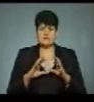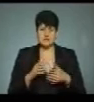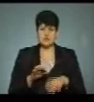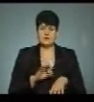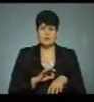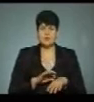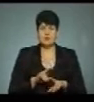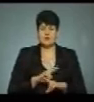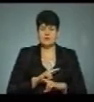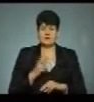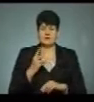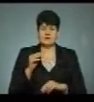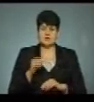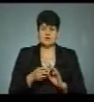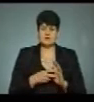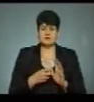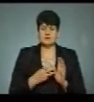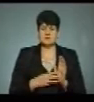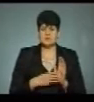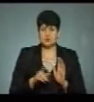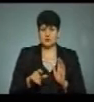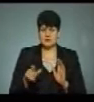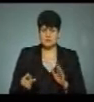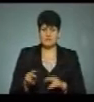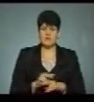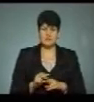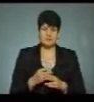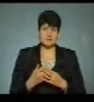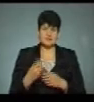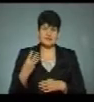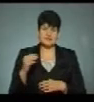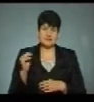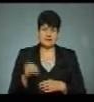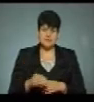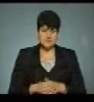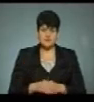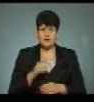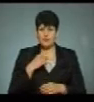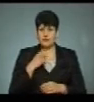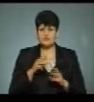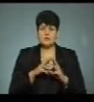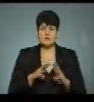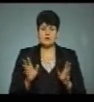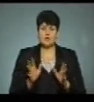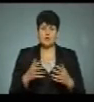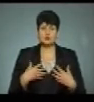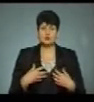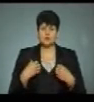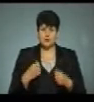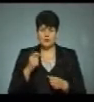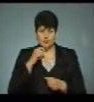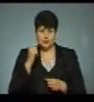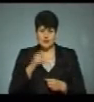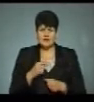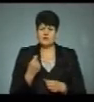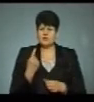померло 2770 осіб, вилікувалися понад 30 тисяч. Як повідомляють у Міністерстві охорони здоров'я, в Україні